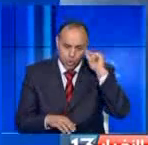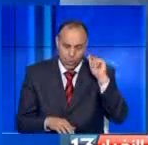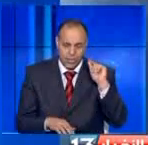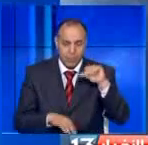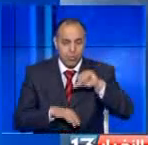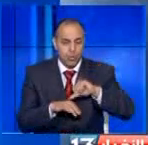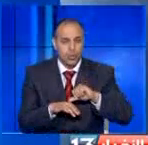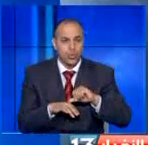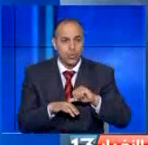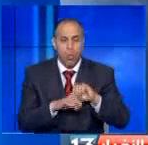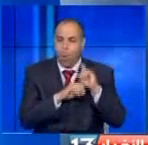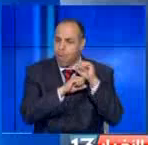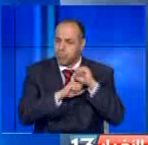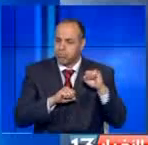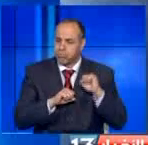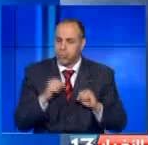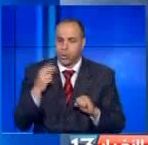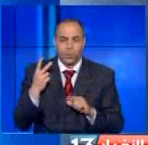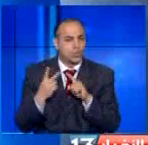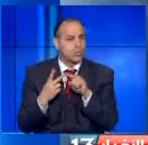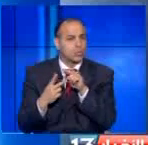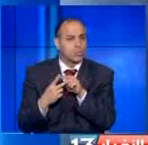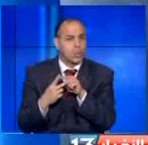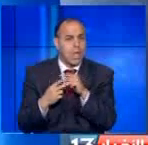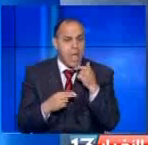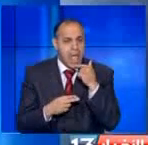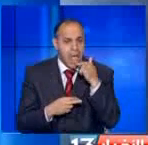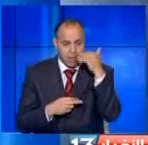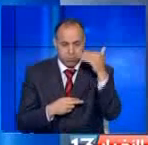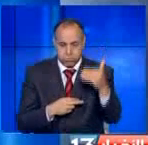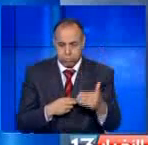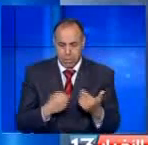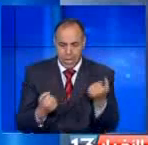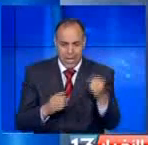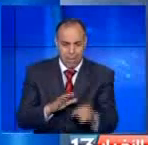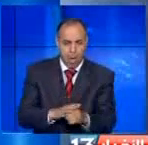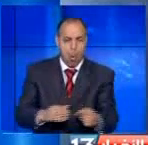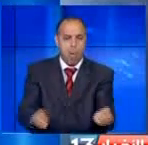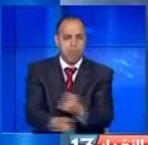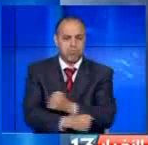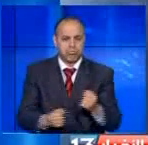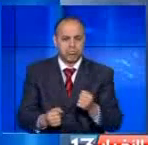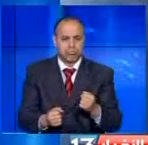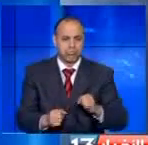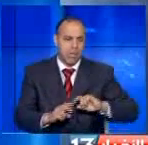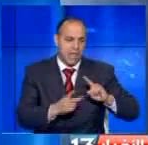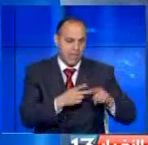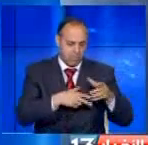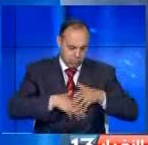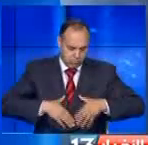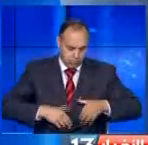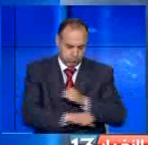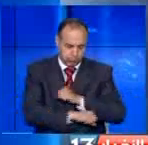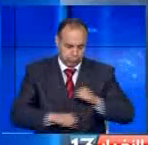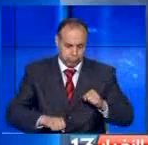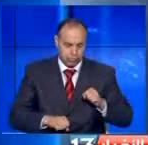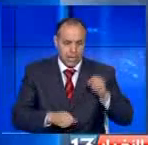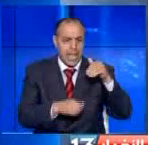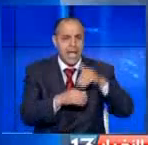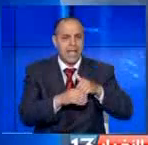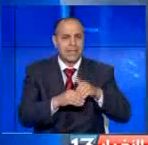الصومالية مقاديشو تفجيرين متزامنين، وذلك بعد انفجار سيارة ملغومة وتفجير انتحاري نفسه